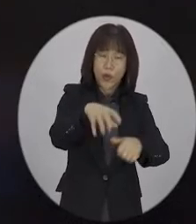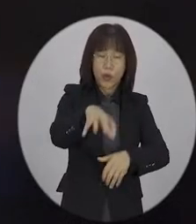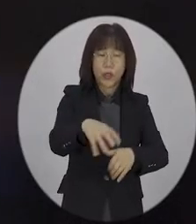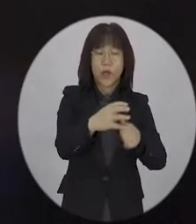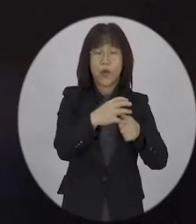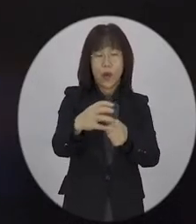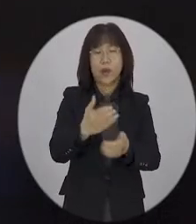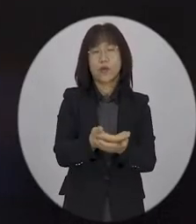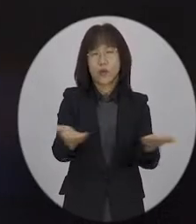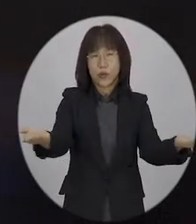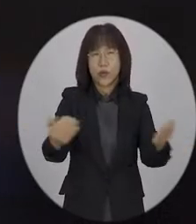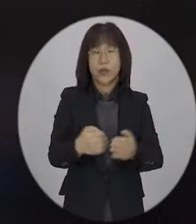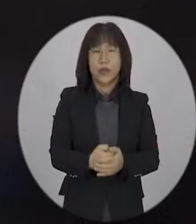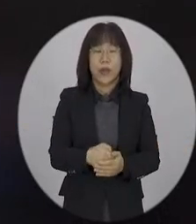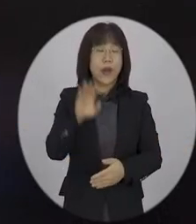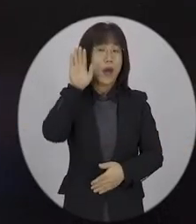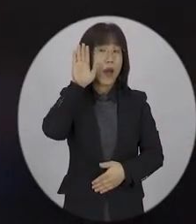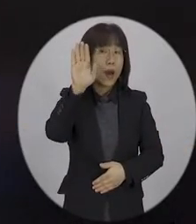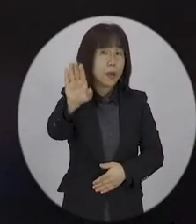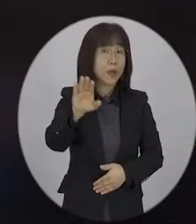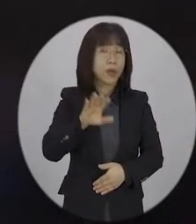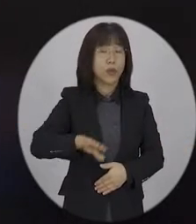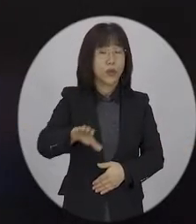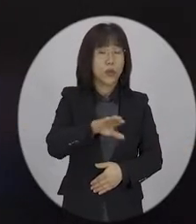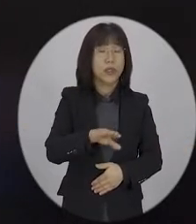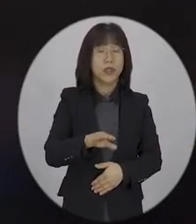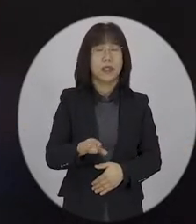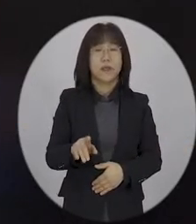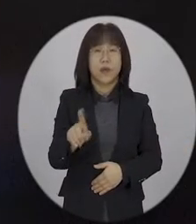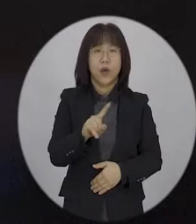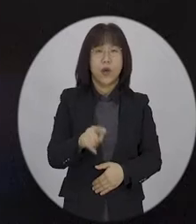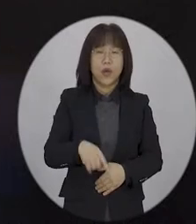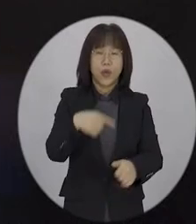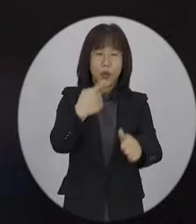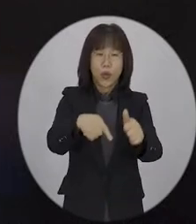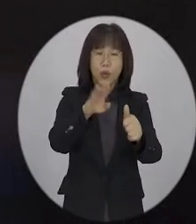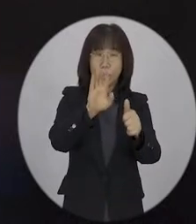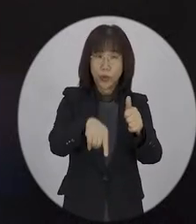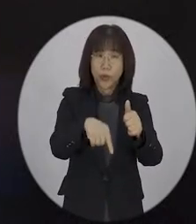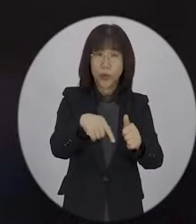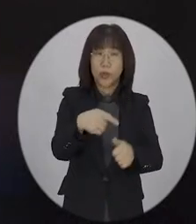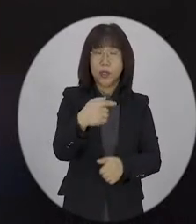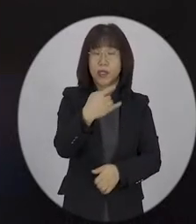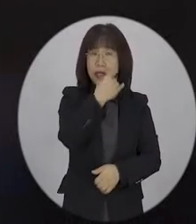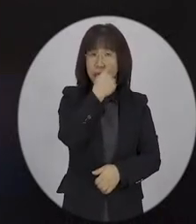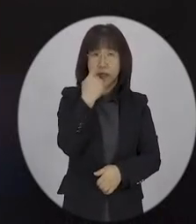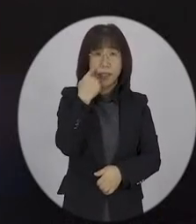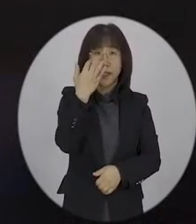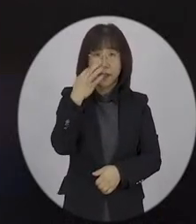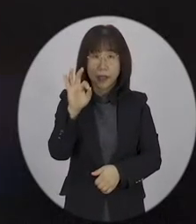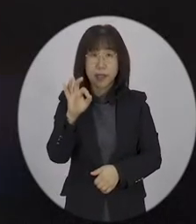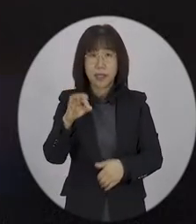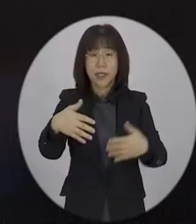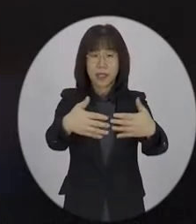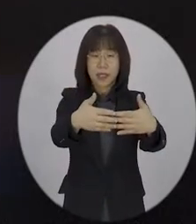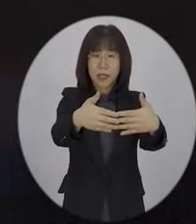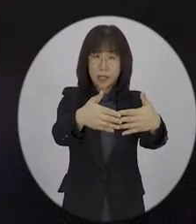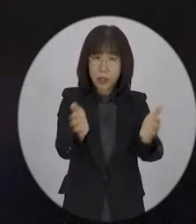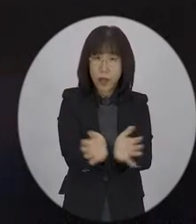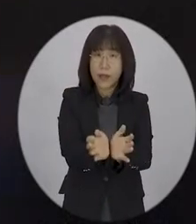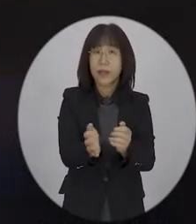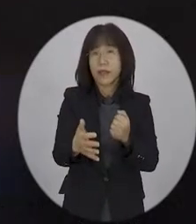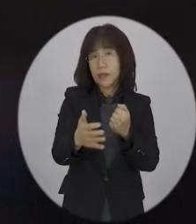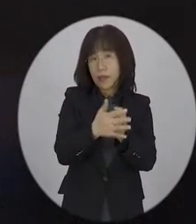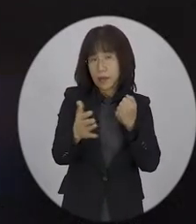불후 활용토록 하였습니다 앞으로도 우리 센터 는 교육부 진로직업체험 움 증 기반으로서 청소년들에게